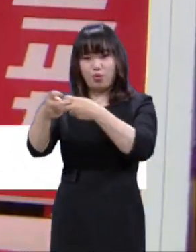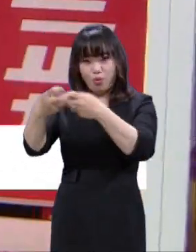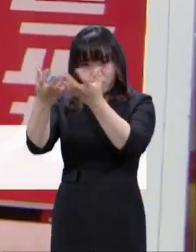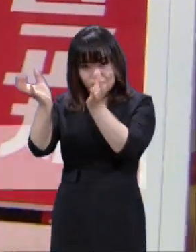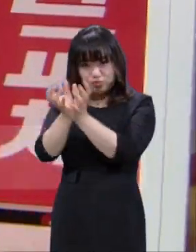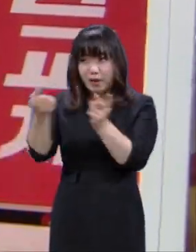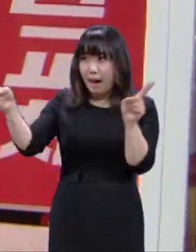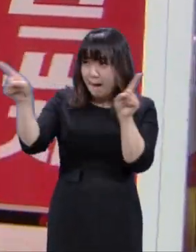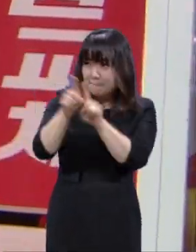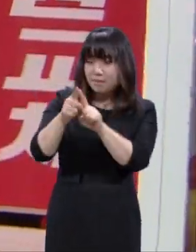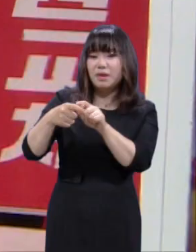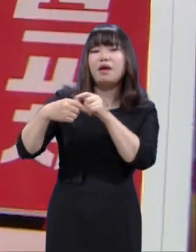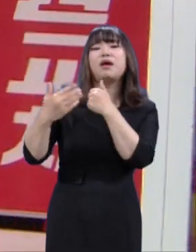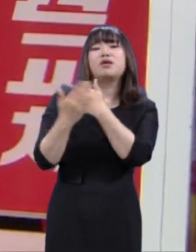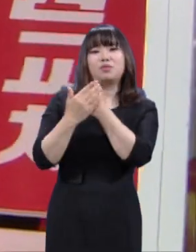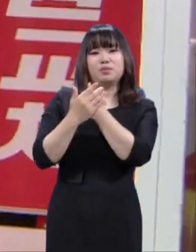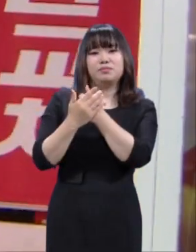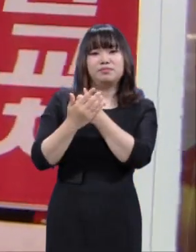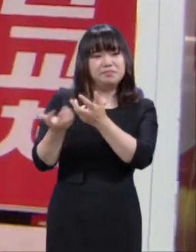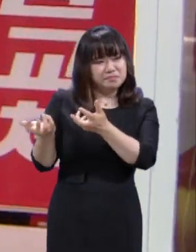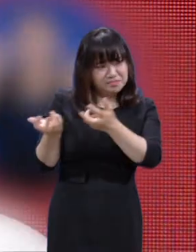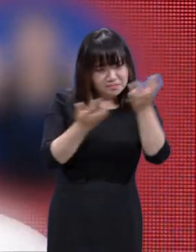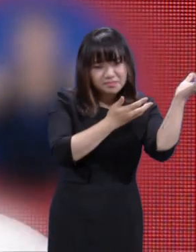협력을 이끌어내겠다고 밝혔습니다.